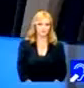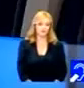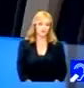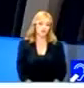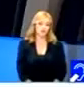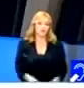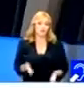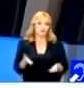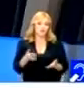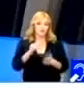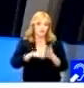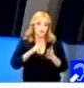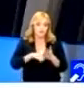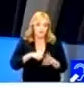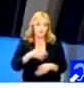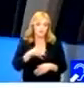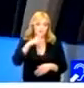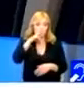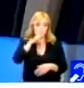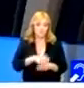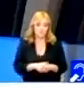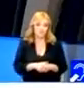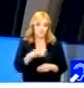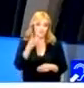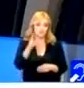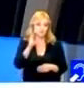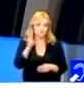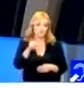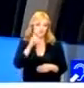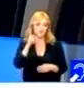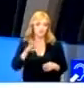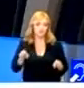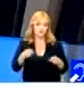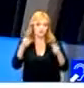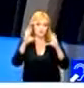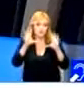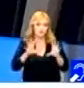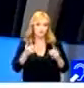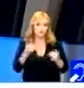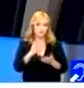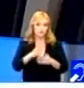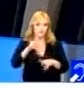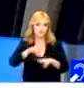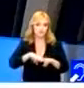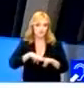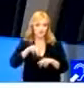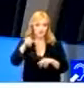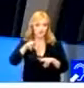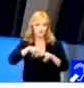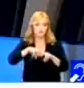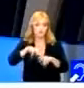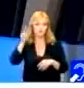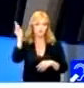Copilăria poate fi ratată din cauza unor greșeli. 33 de adolescenți care au încălcat legea stau acum la pușcărie. Fac școală după gratii